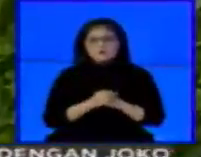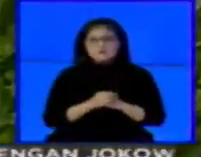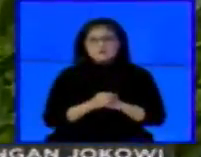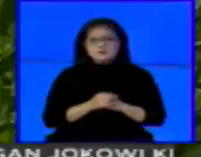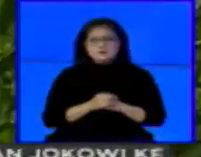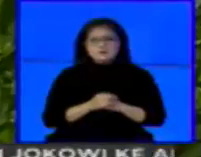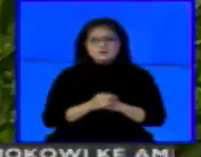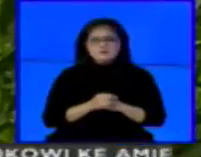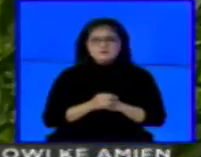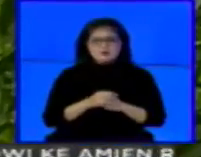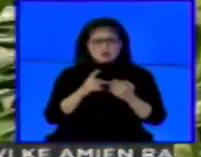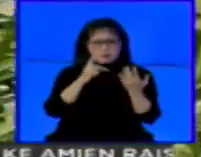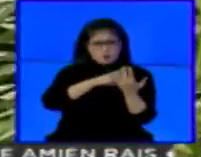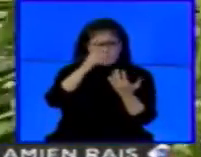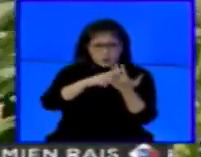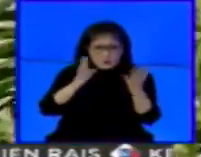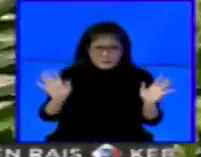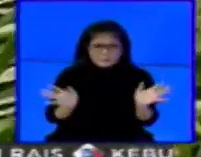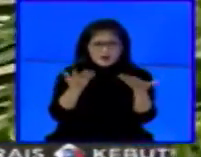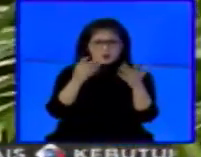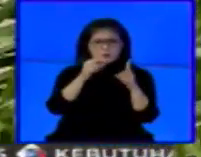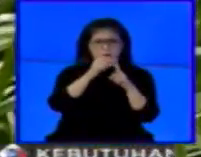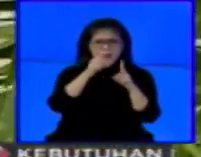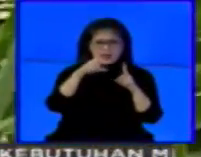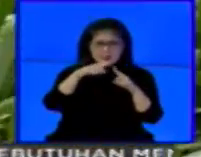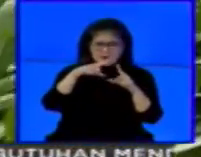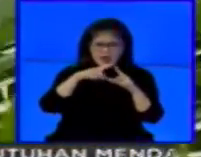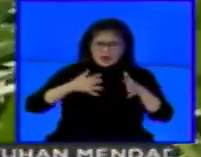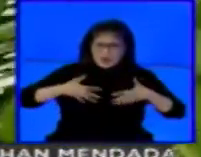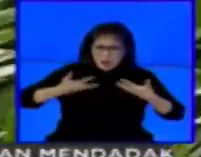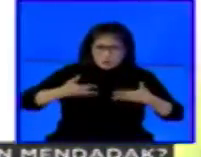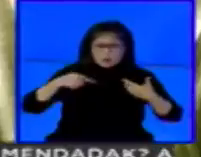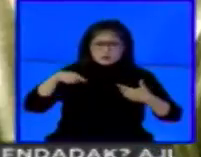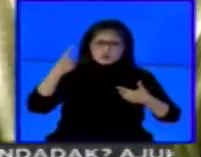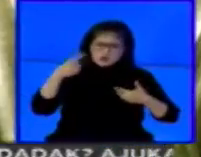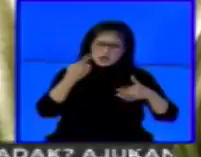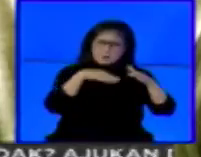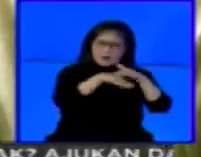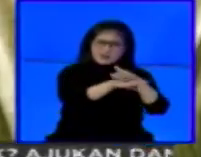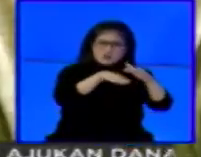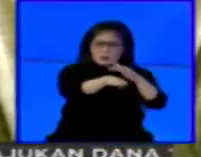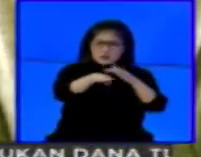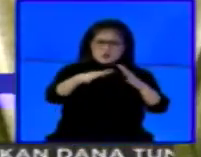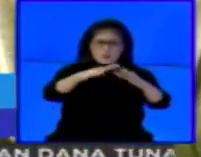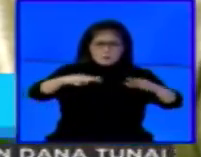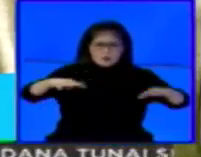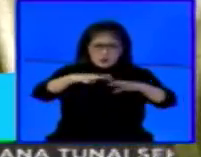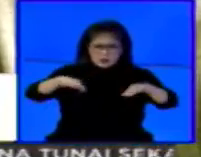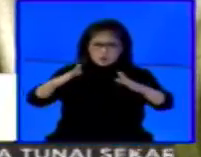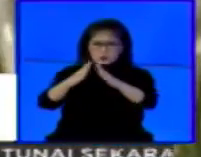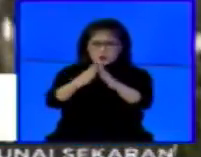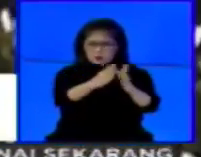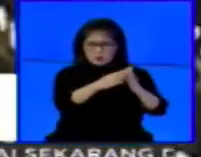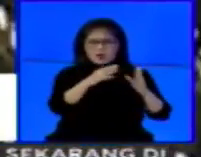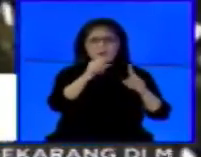Sejak pengerjaan PLTA Batang Toru dimulai, sejumlah satwa liar sering masuk ke area perkebunan warga. PLTA nggak jauh dari lokasi